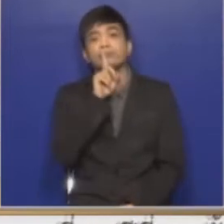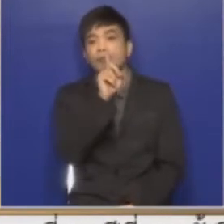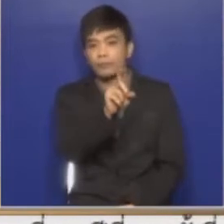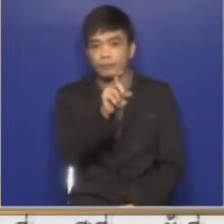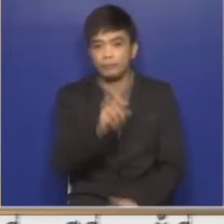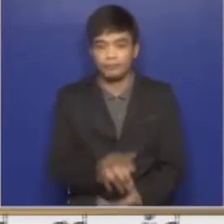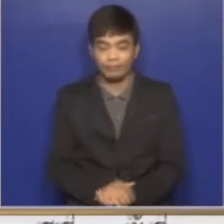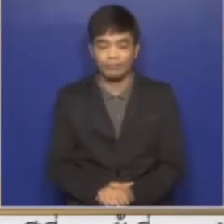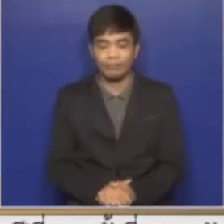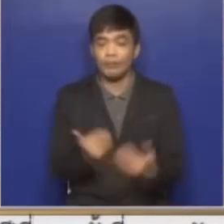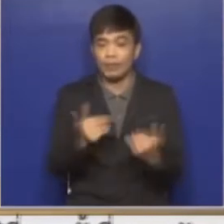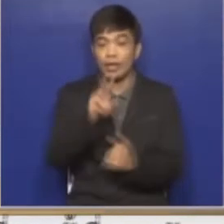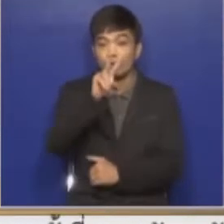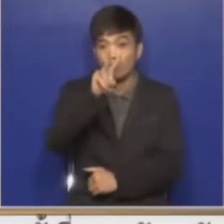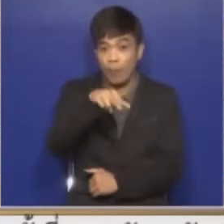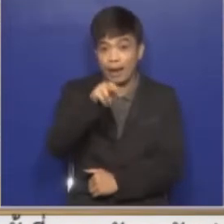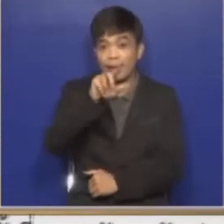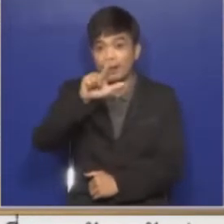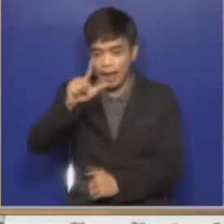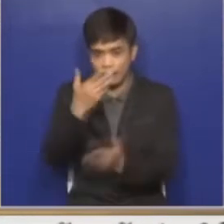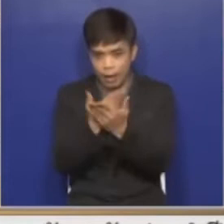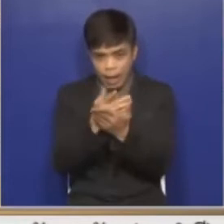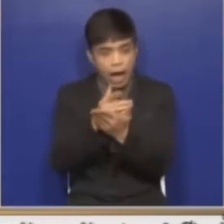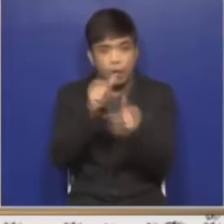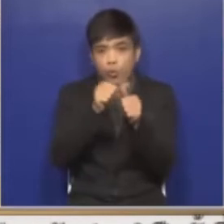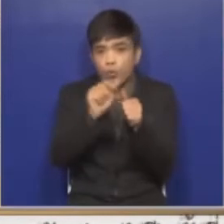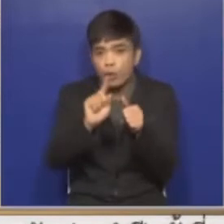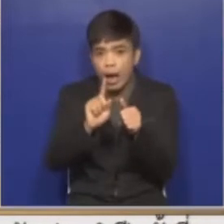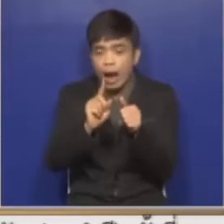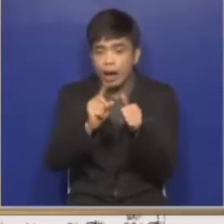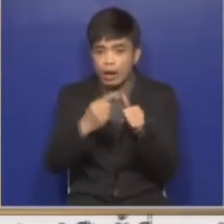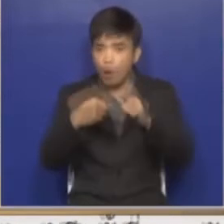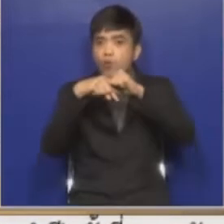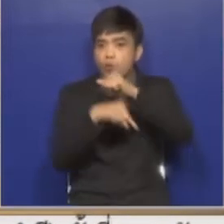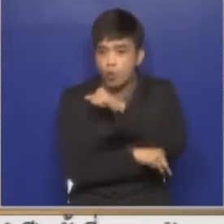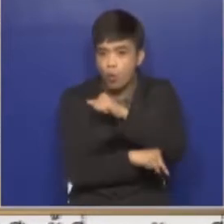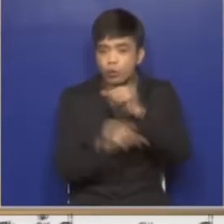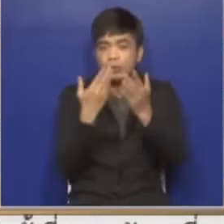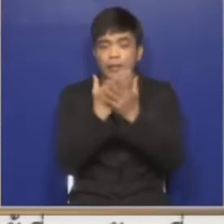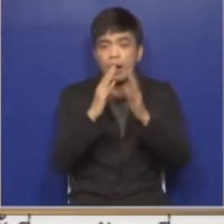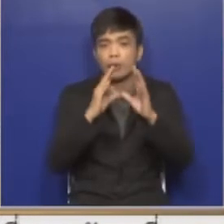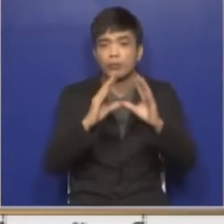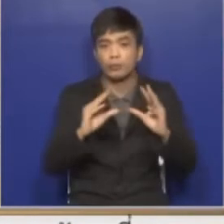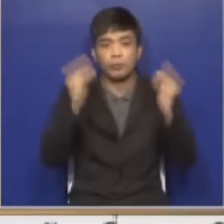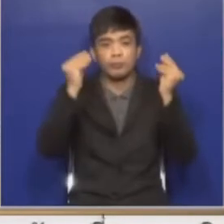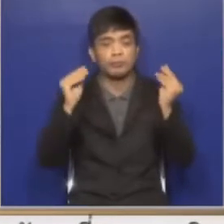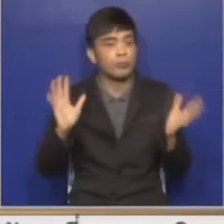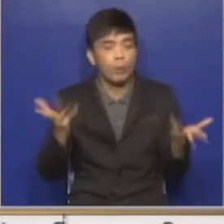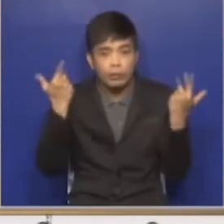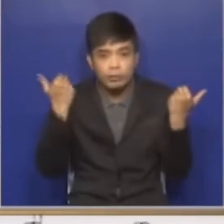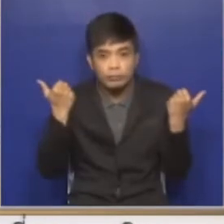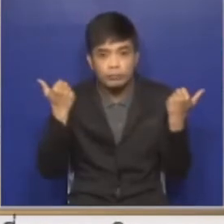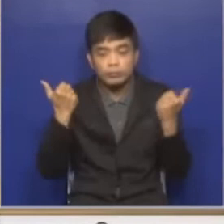นี้เนี่ยเงินสองพันล้านมันอยู่ไหมนะครับหรือถูกโกงไม่หมดแล้วนะครับถูกบริษัทแล้วเนี่ยเอา